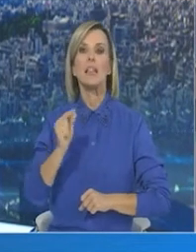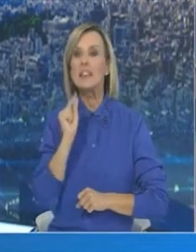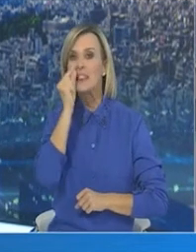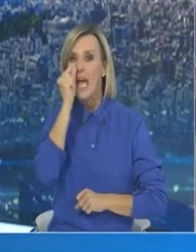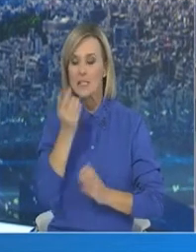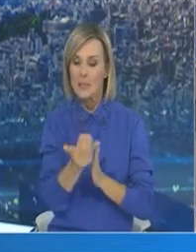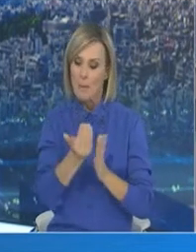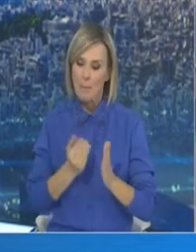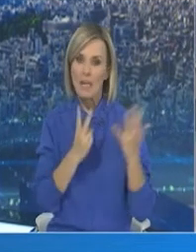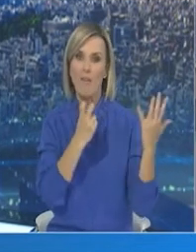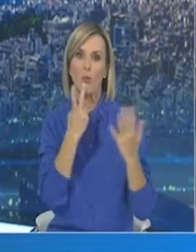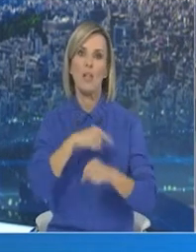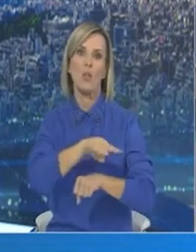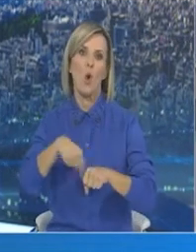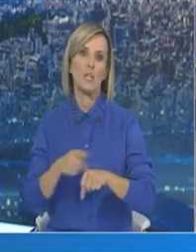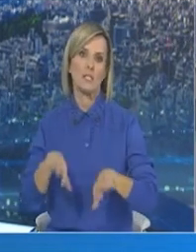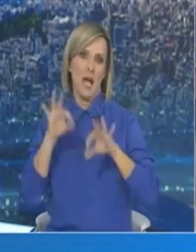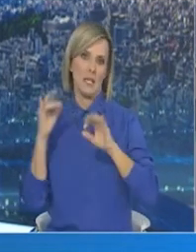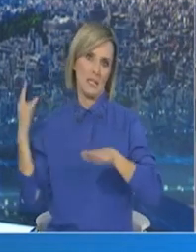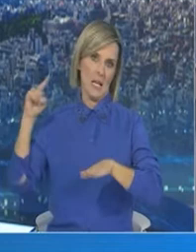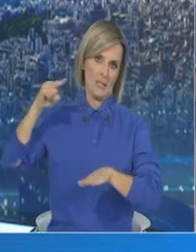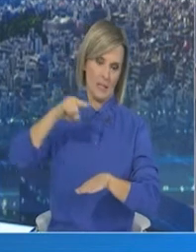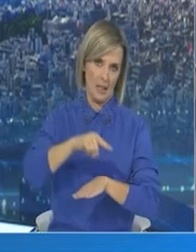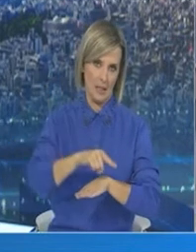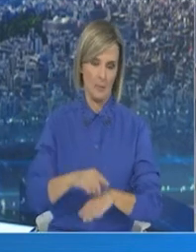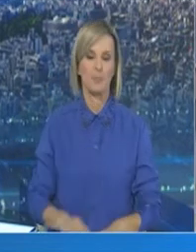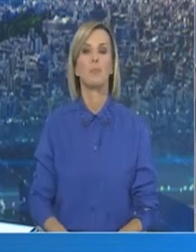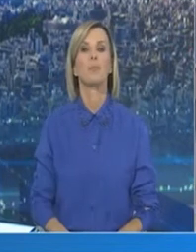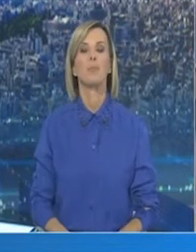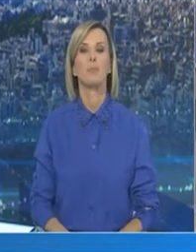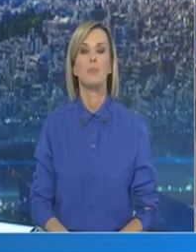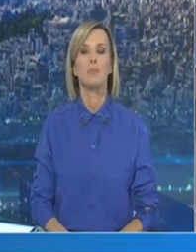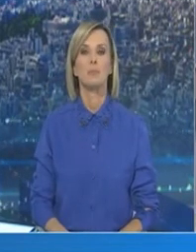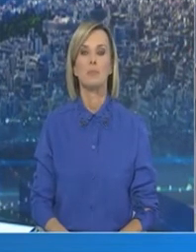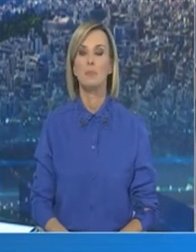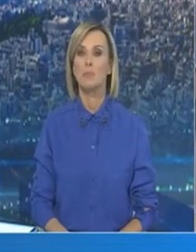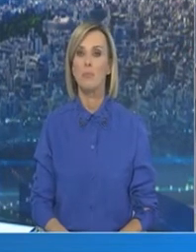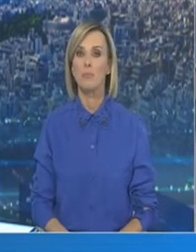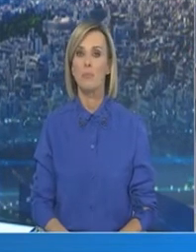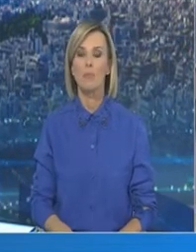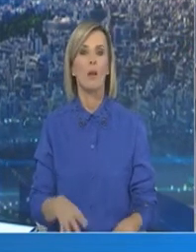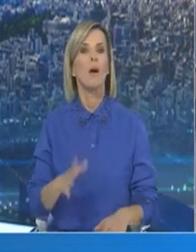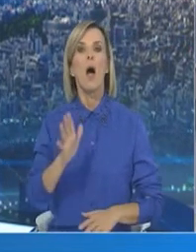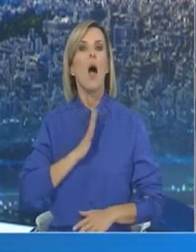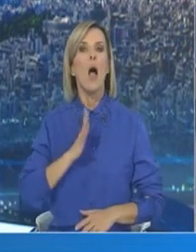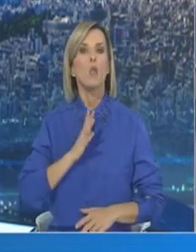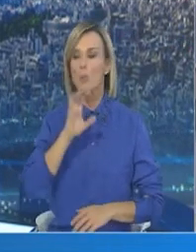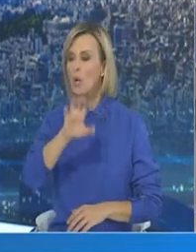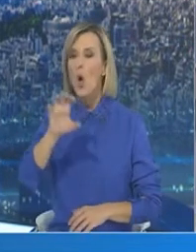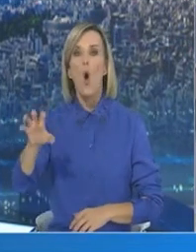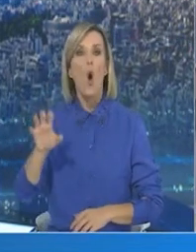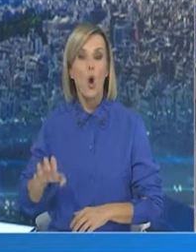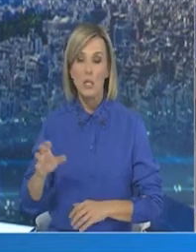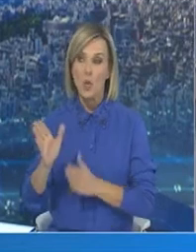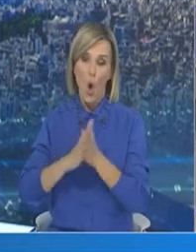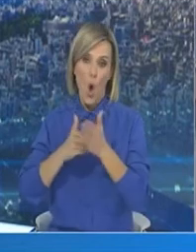72 ώρες πριν την αναχώρησή τους. Εξαιρούνται της πρόβλεψης αυτής πολίτες από χώρες οι οποίες είναι στην κόκκινη λίστα